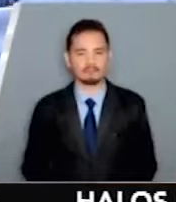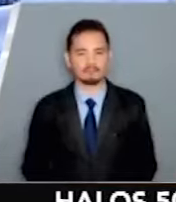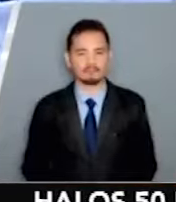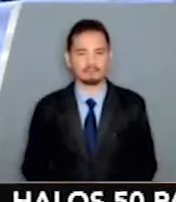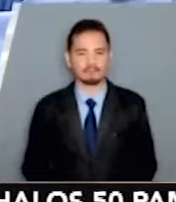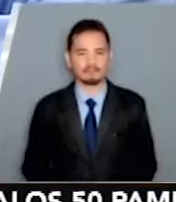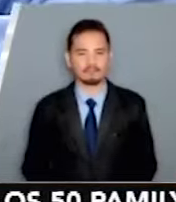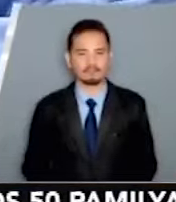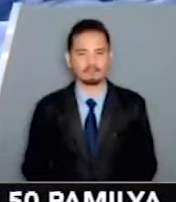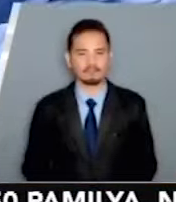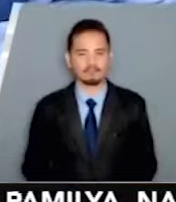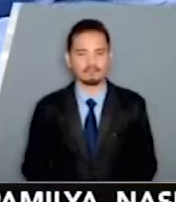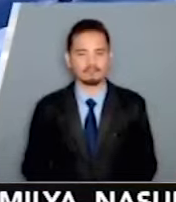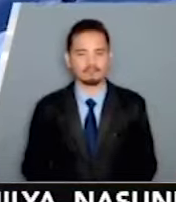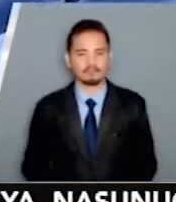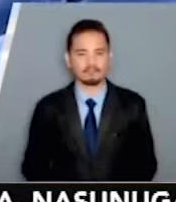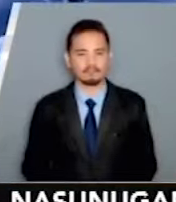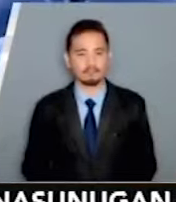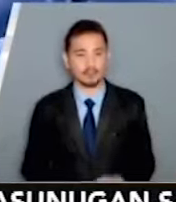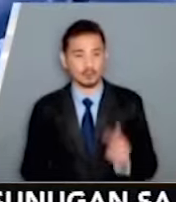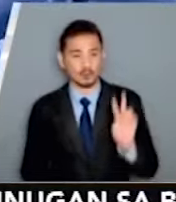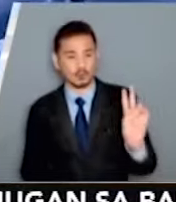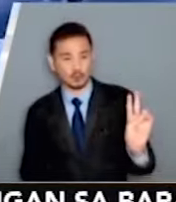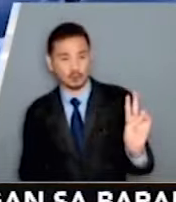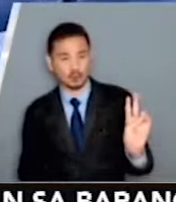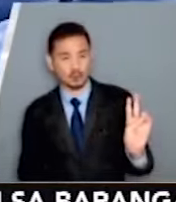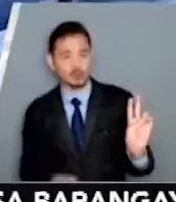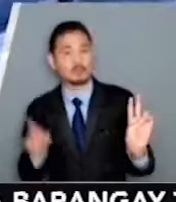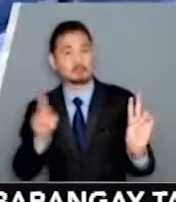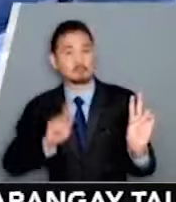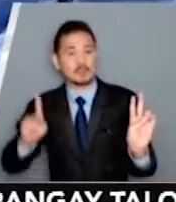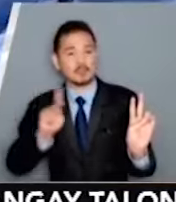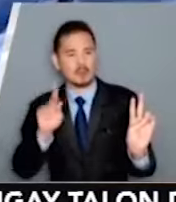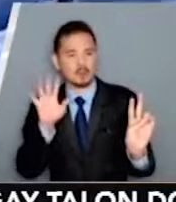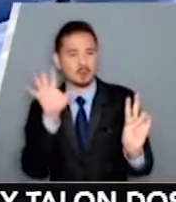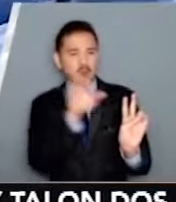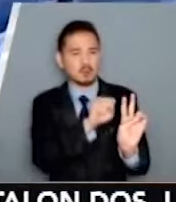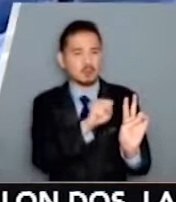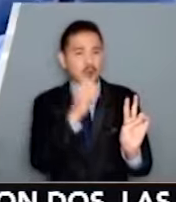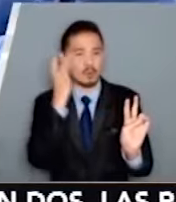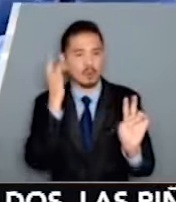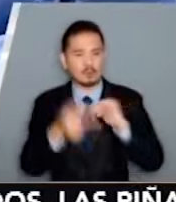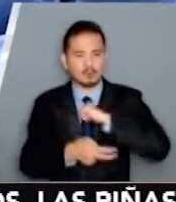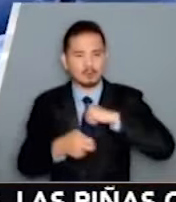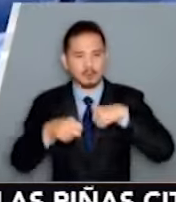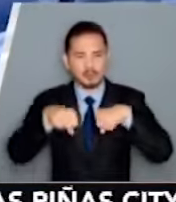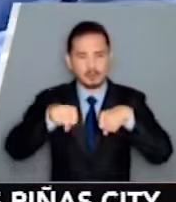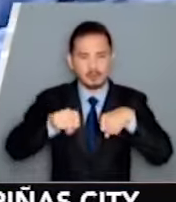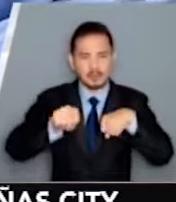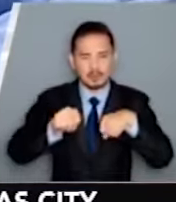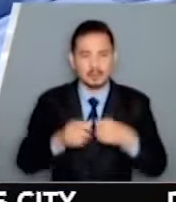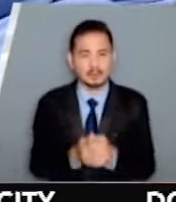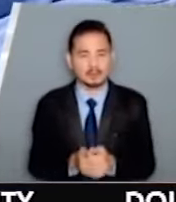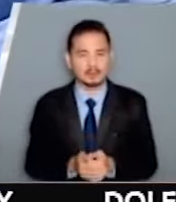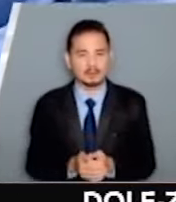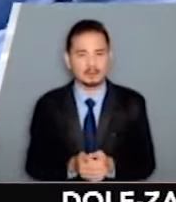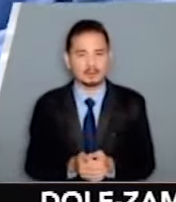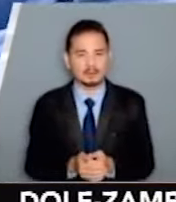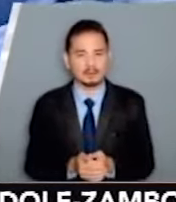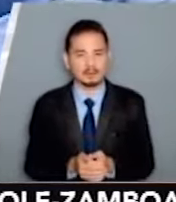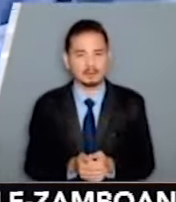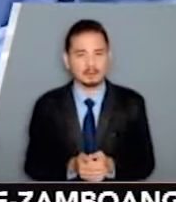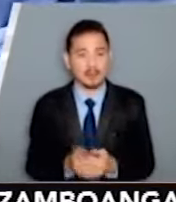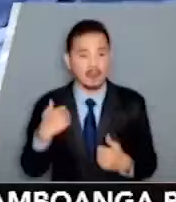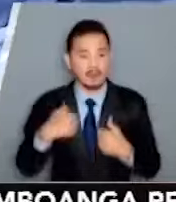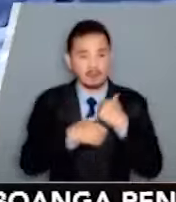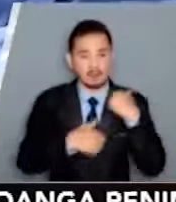Dalawang nagnakaw umano ng motorsiklo ang arestado nang matuntun sila sa tulong ng GPS gadget sa sling bag na nasa